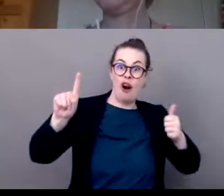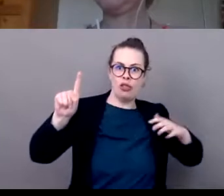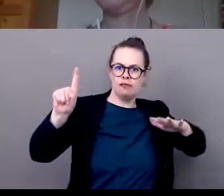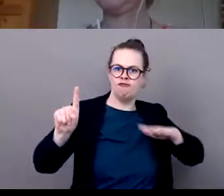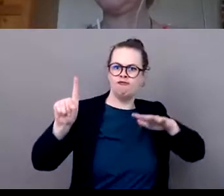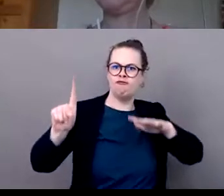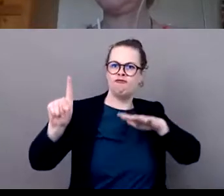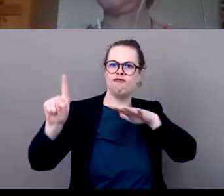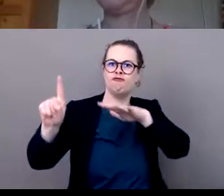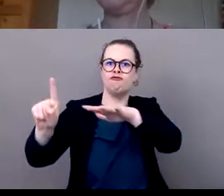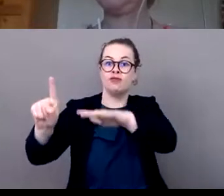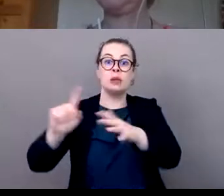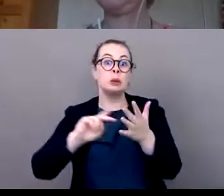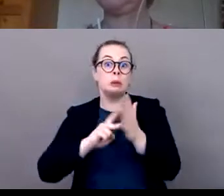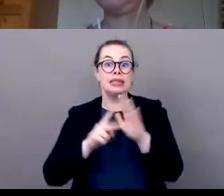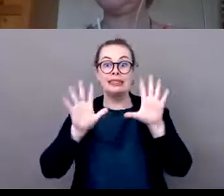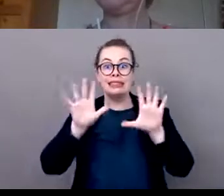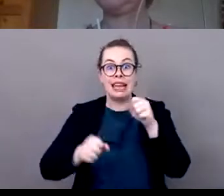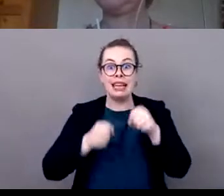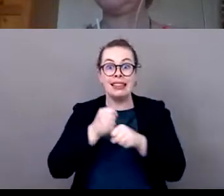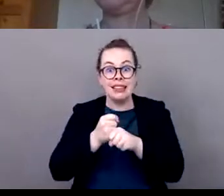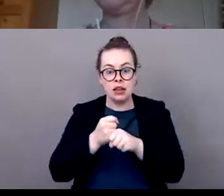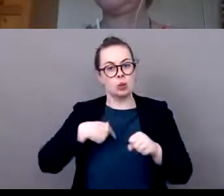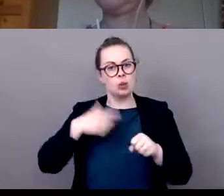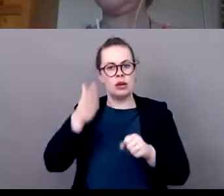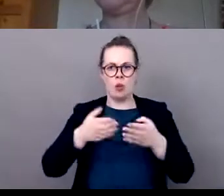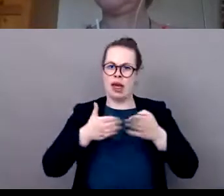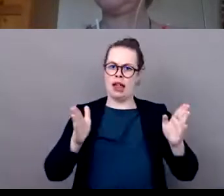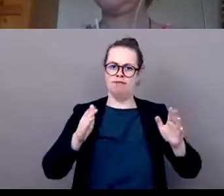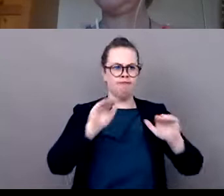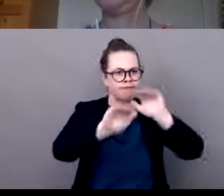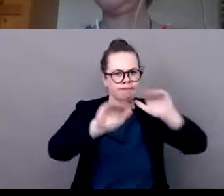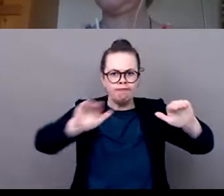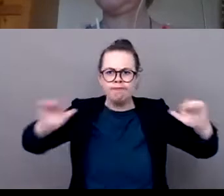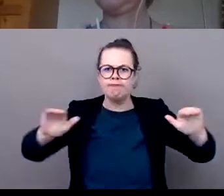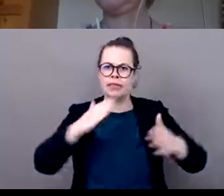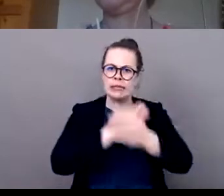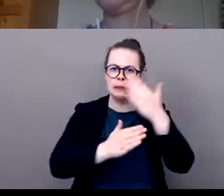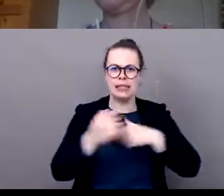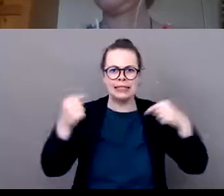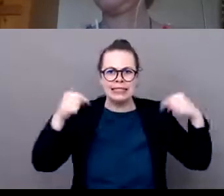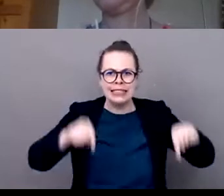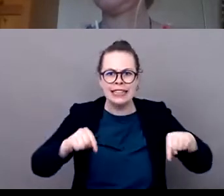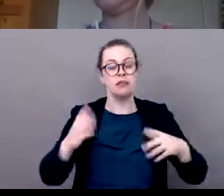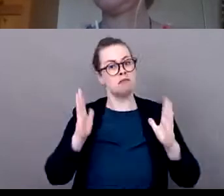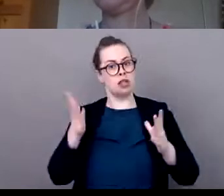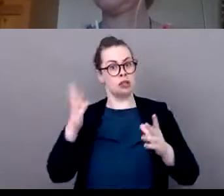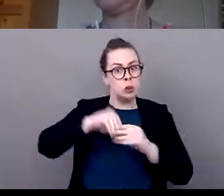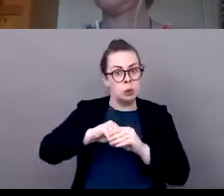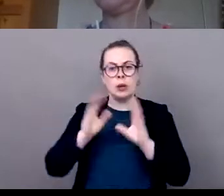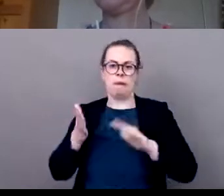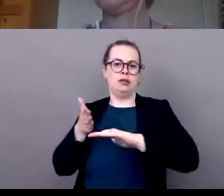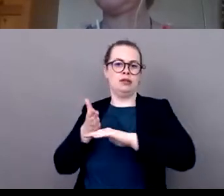personnes puissent s'y rattacher. Mouvement qui, au cours de la prochaine décennie, soit placé sous le signe de l'inclusion, du